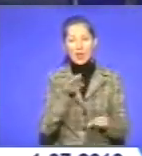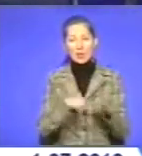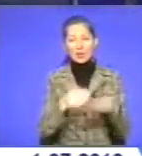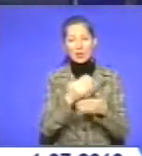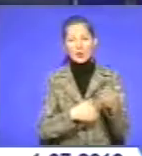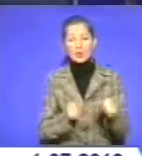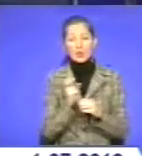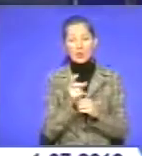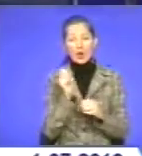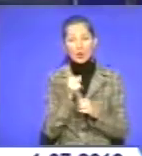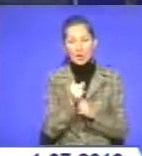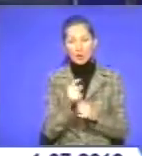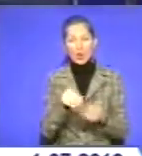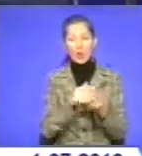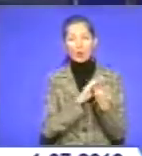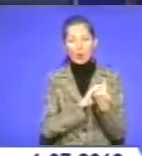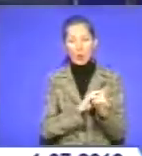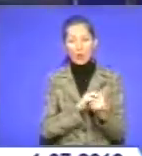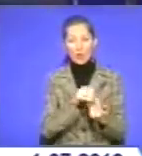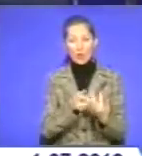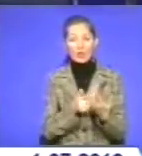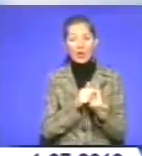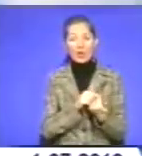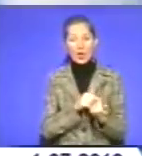тих, хто вступив на навчання за державним замовленням.